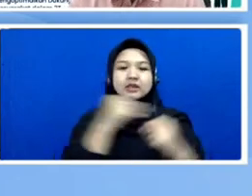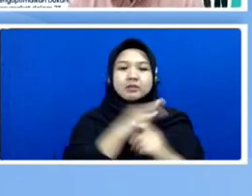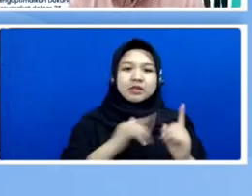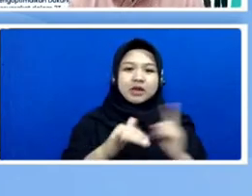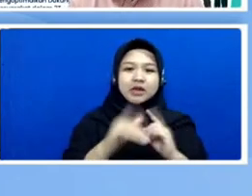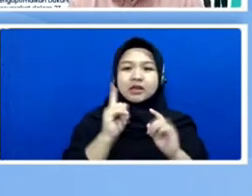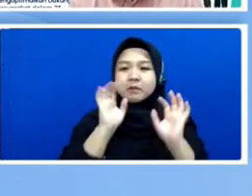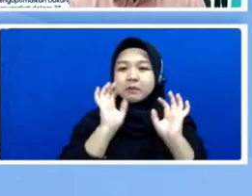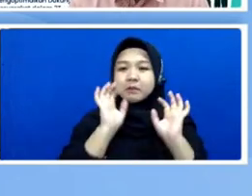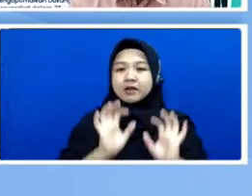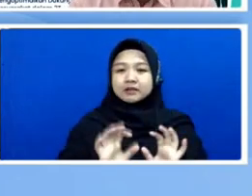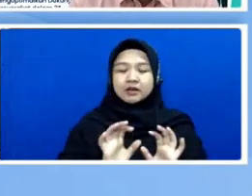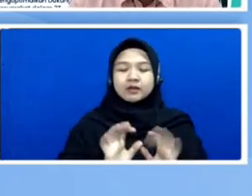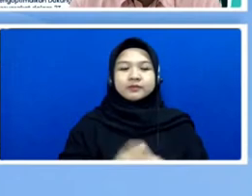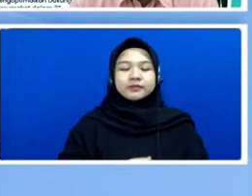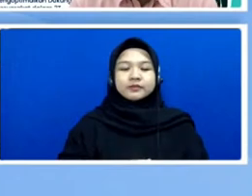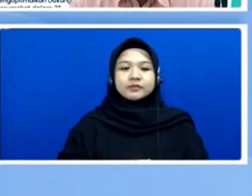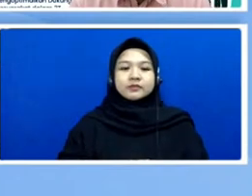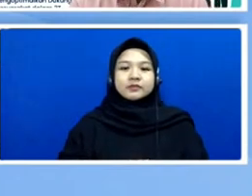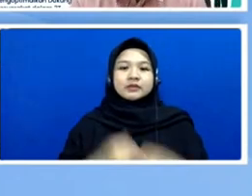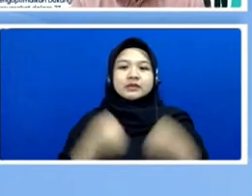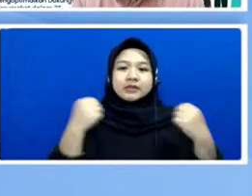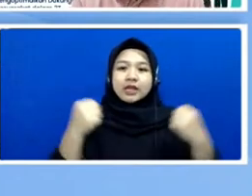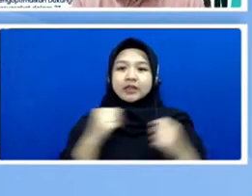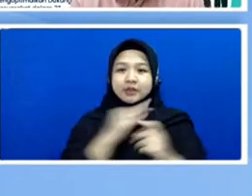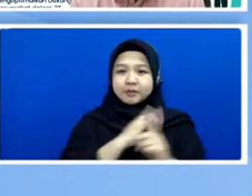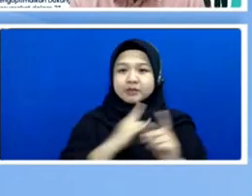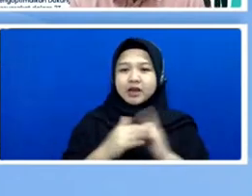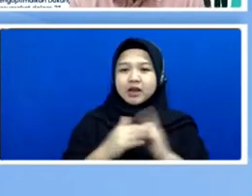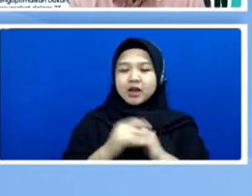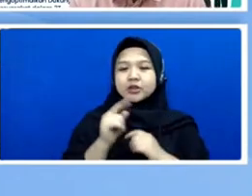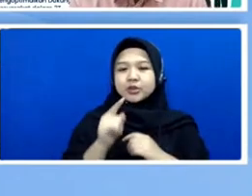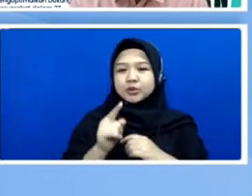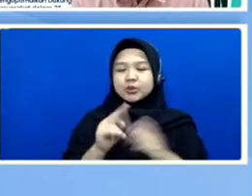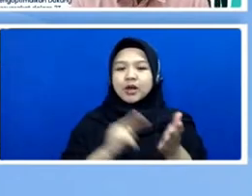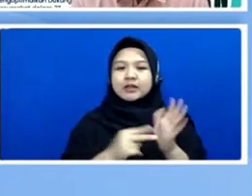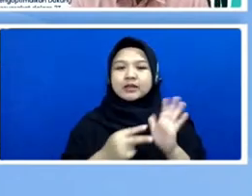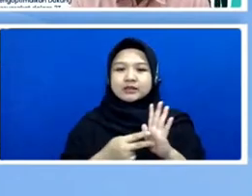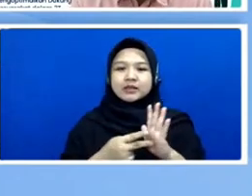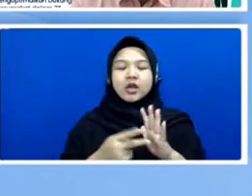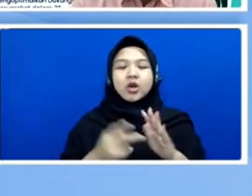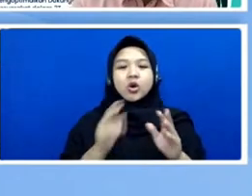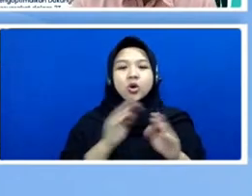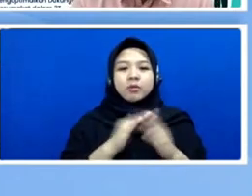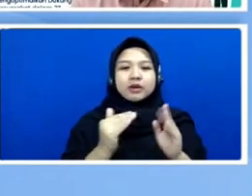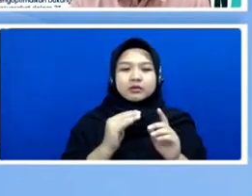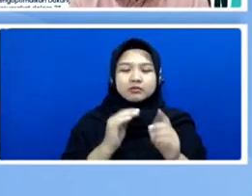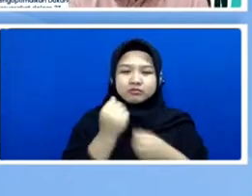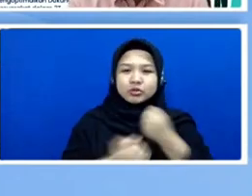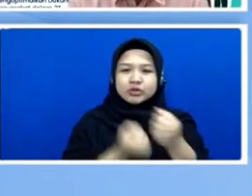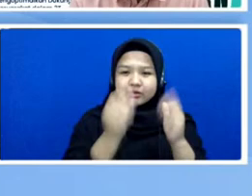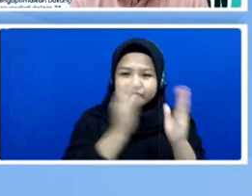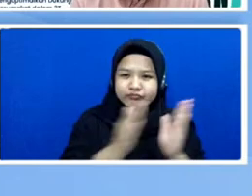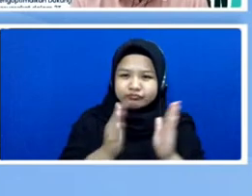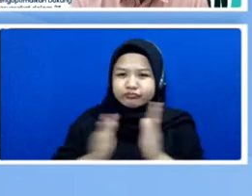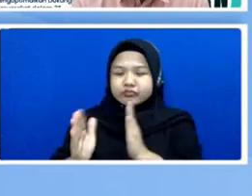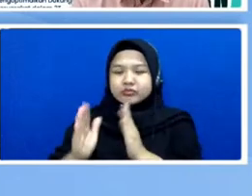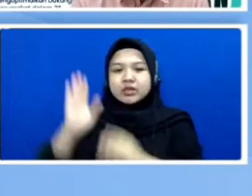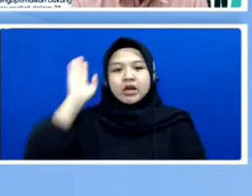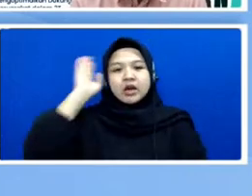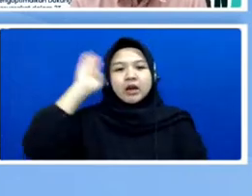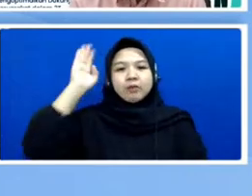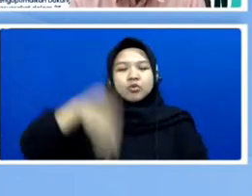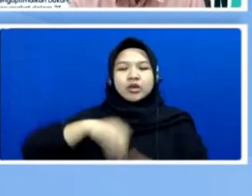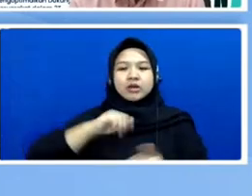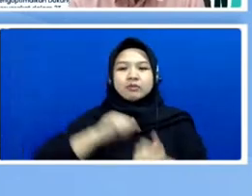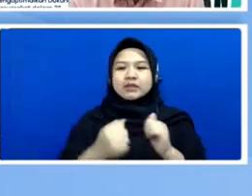ya. Kunci kesehatan masyarakat itu kan definisinya organized community effort. Jadi nggak mungkin selesai persoalan